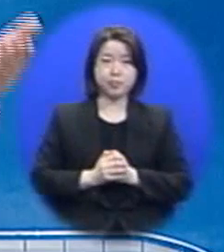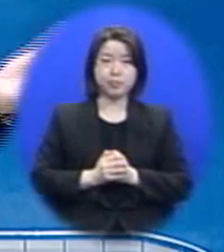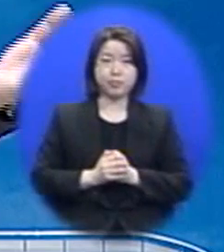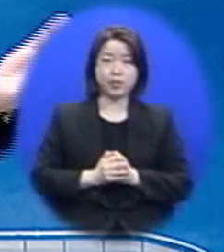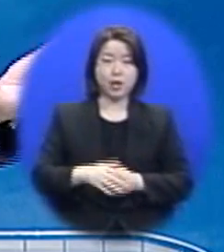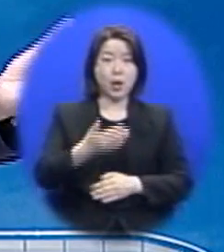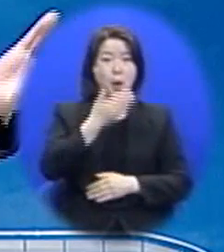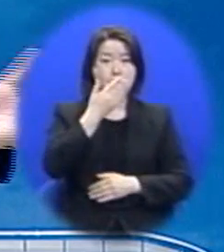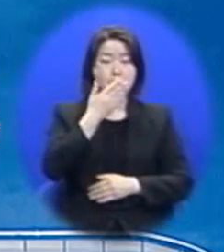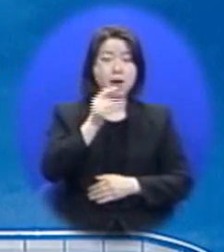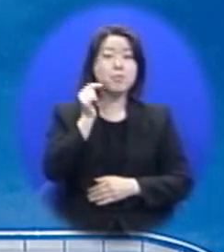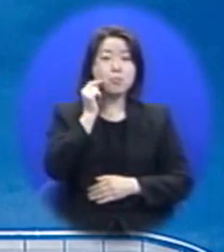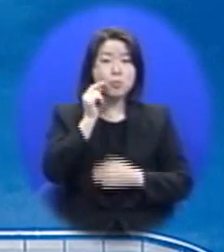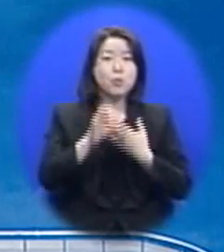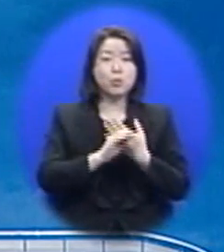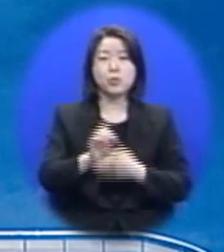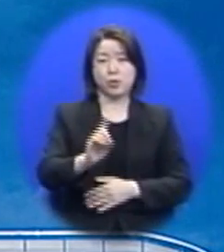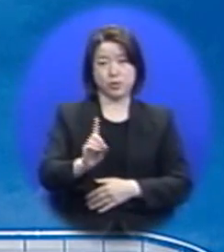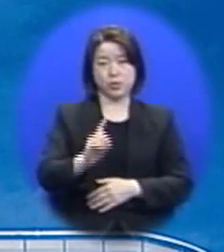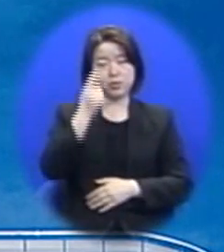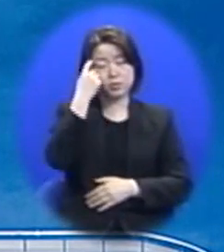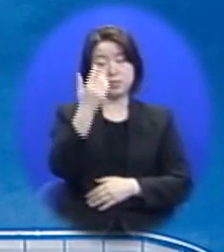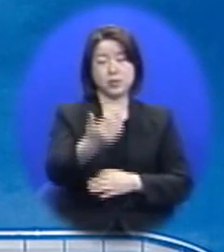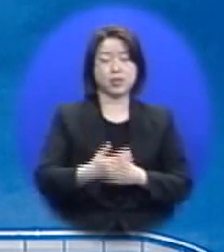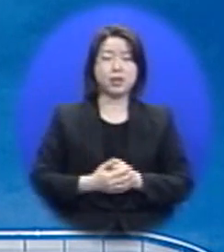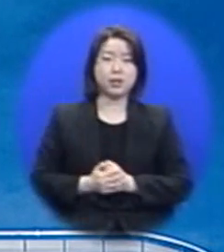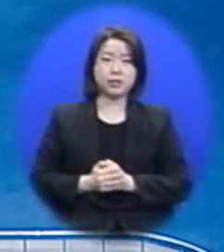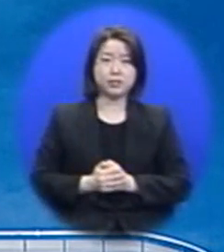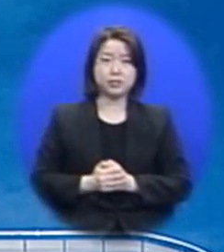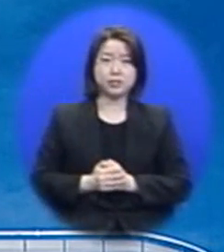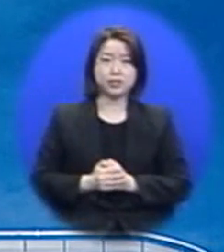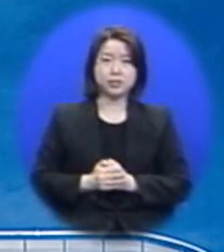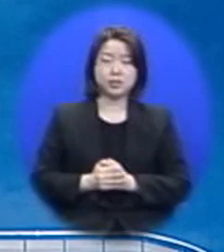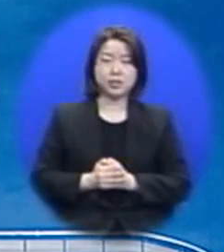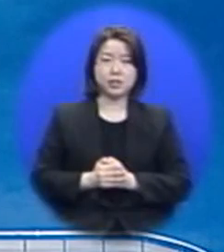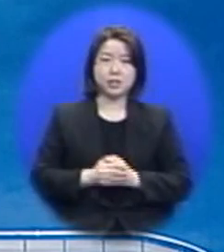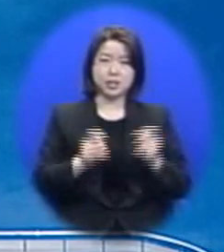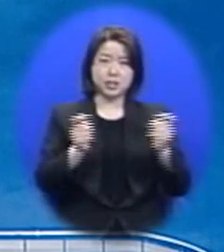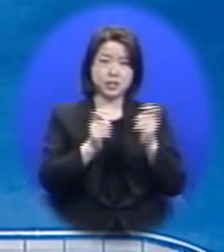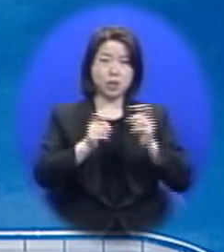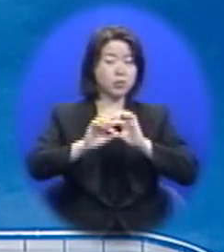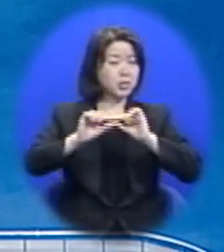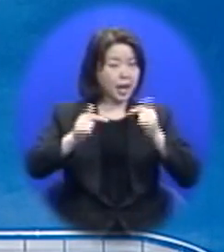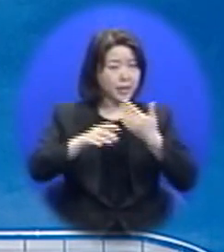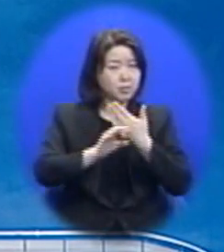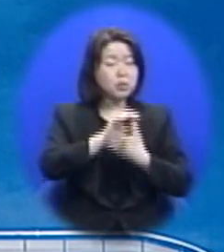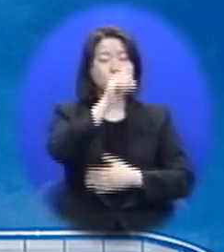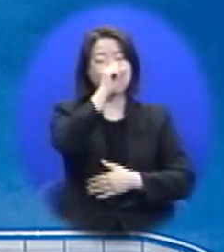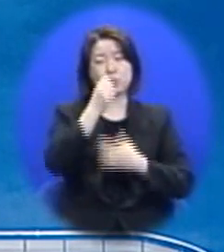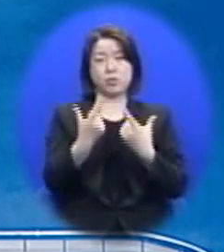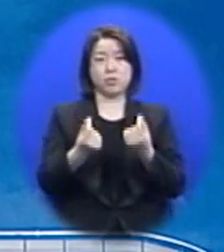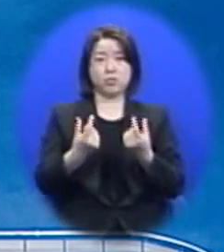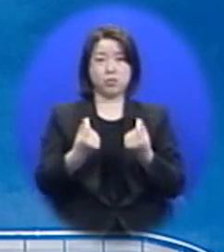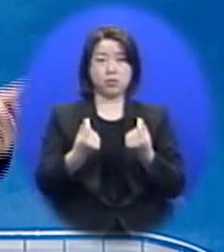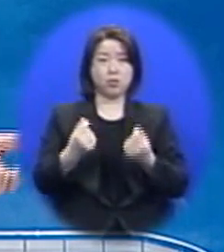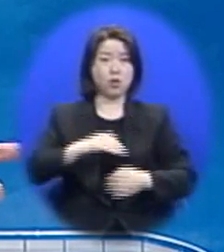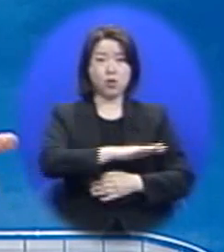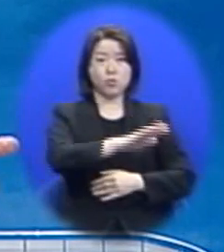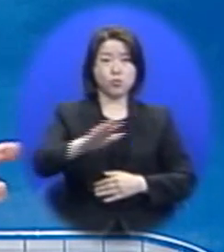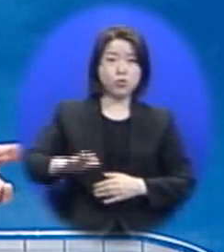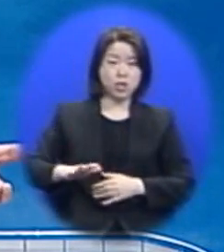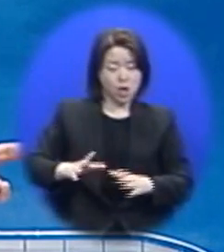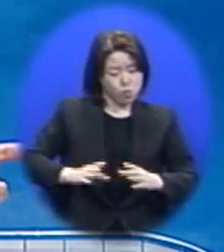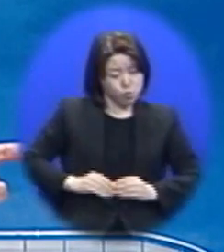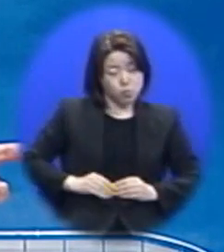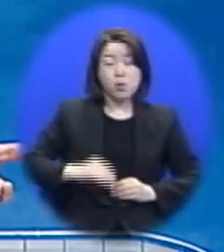밥을 못 먹으면 어때? 밥을 못 먹으면. 아 싸우지 않으시면 좋겠어. 아 우리 다